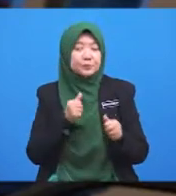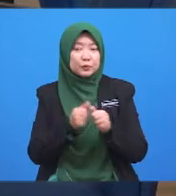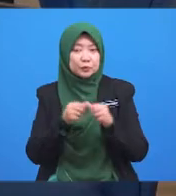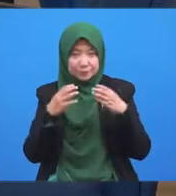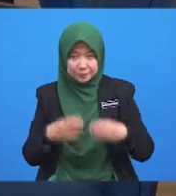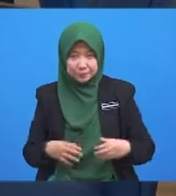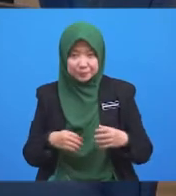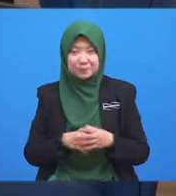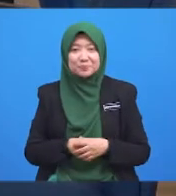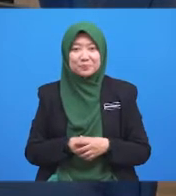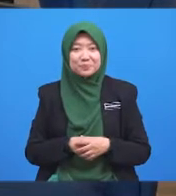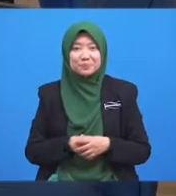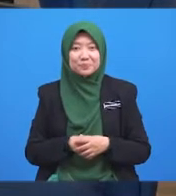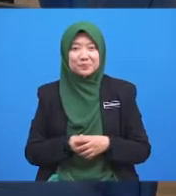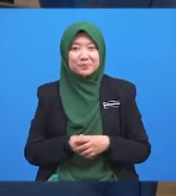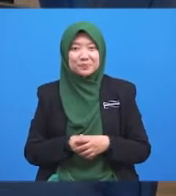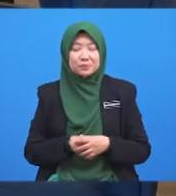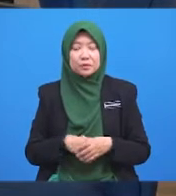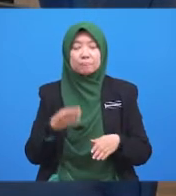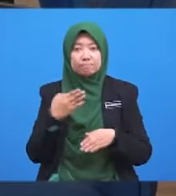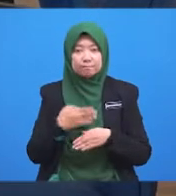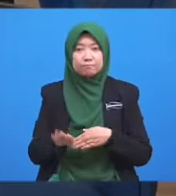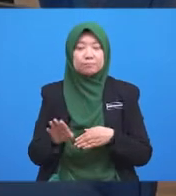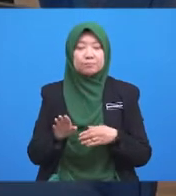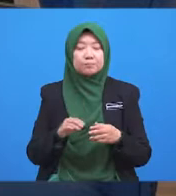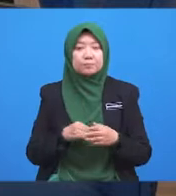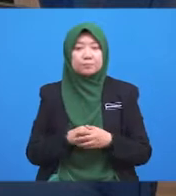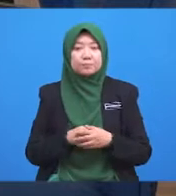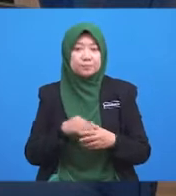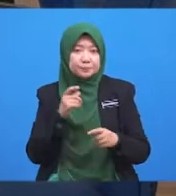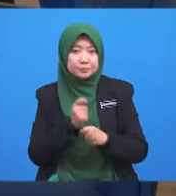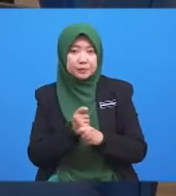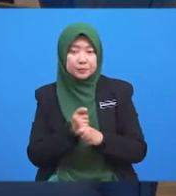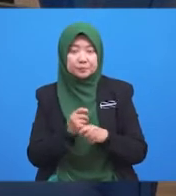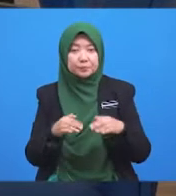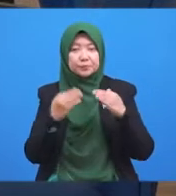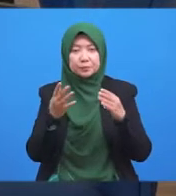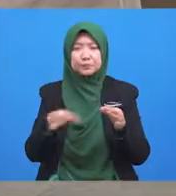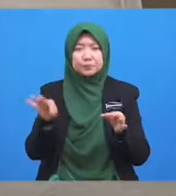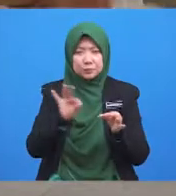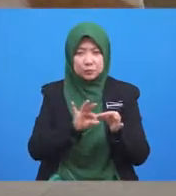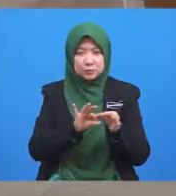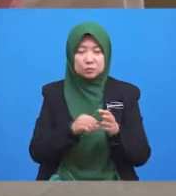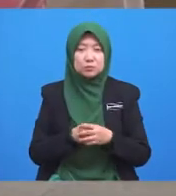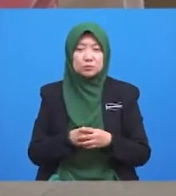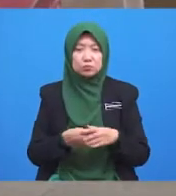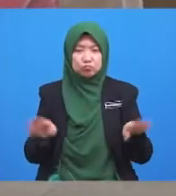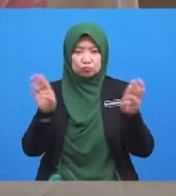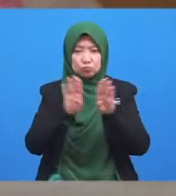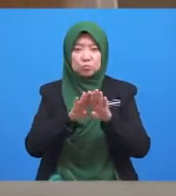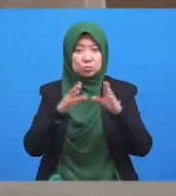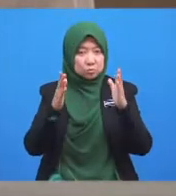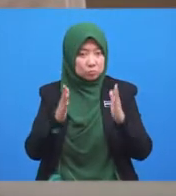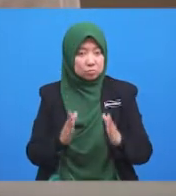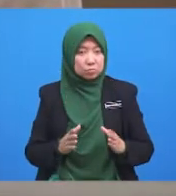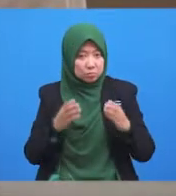pelanggan. Selepas semua pad tersebut telah ditetapkan tahap yang sesuai, tutup pelanggan dengan